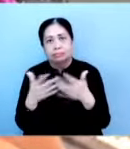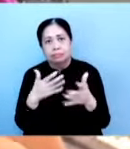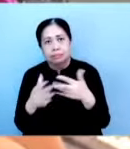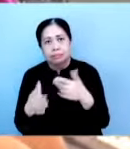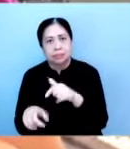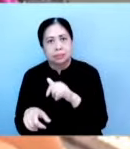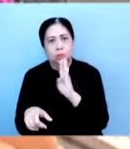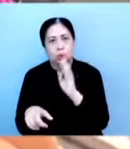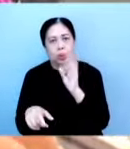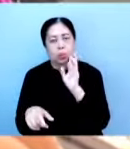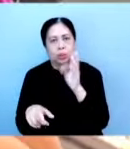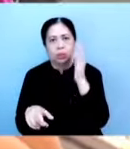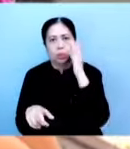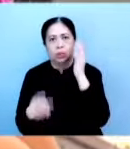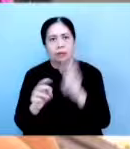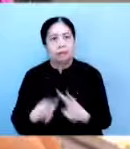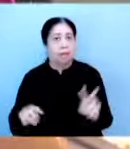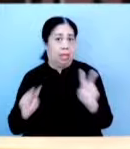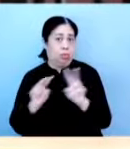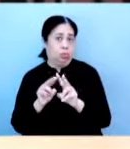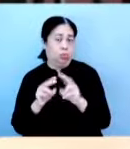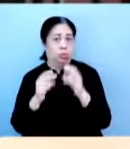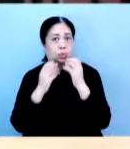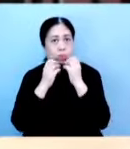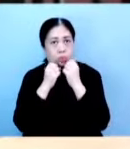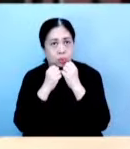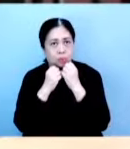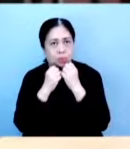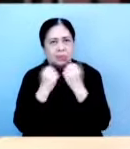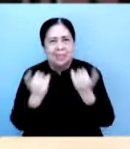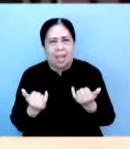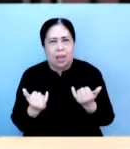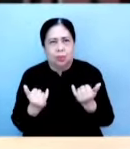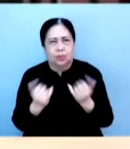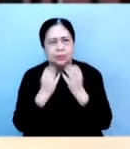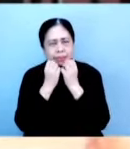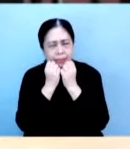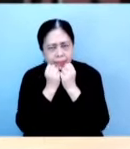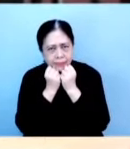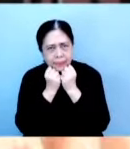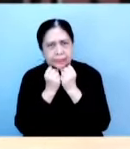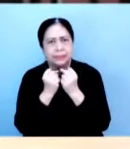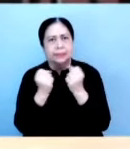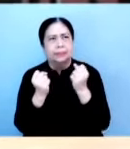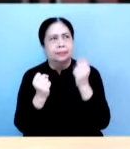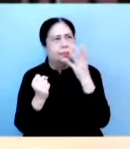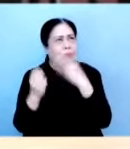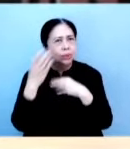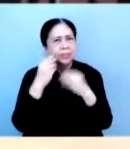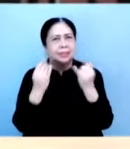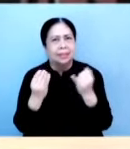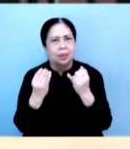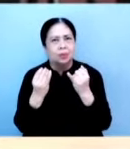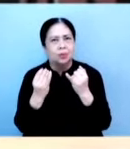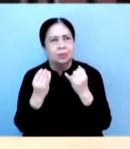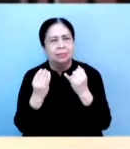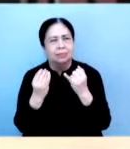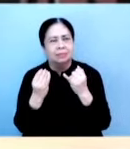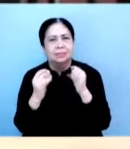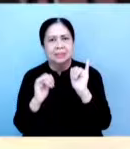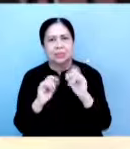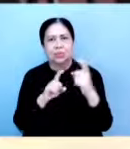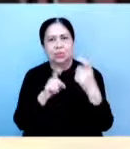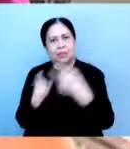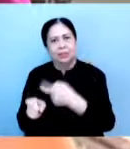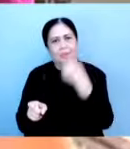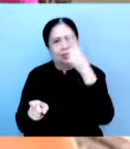will know the value of the now of living in the beauty of today yun ang gift mo sa